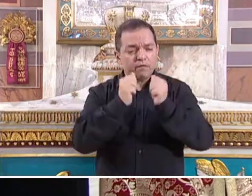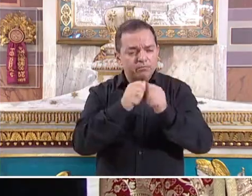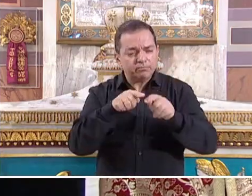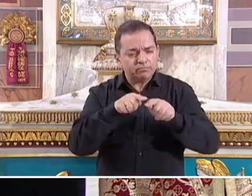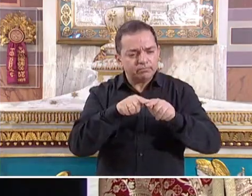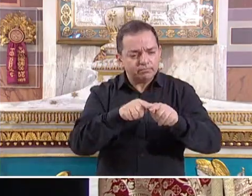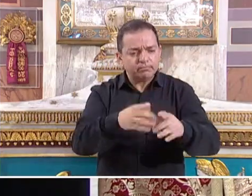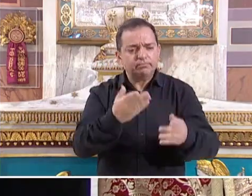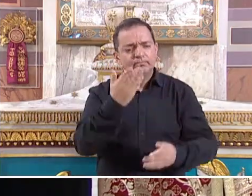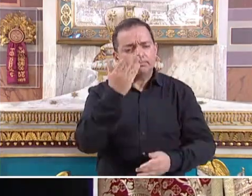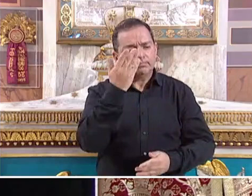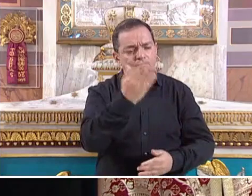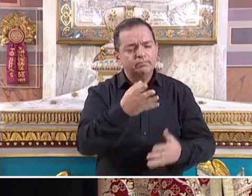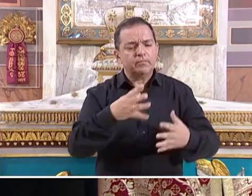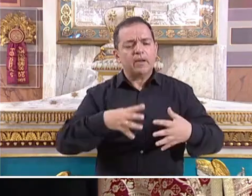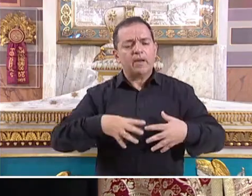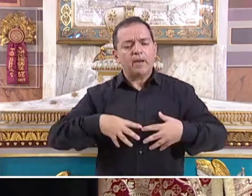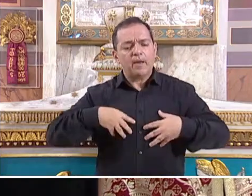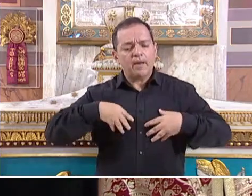ευγενέστατε,